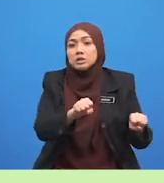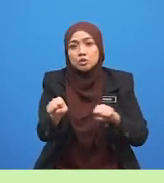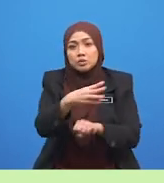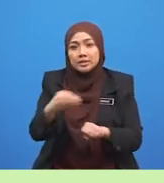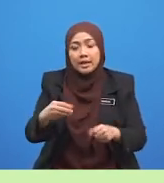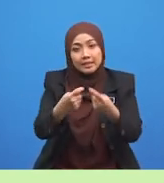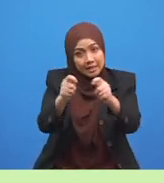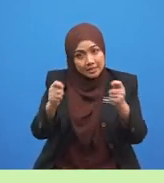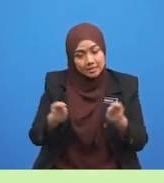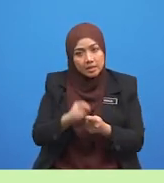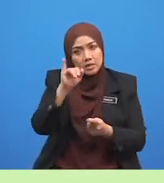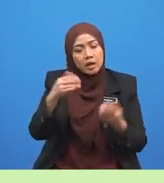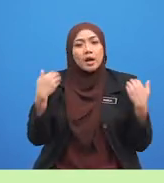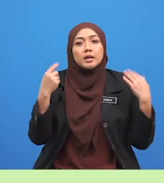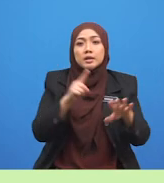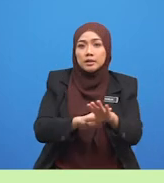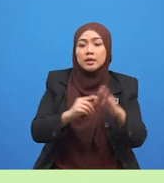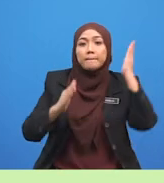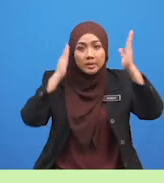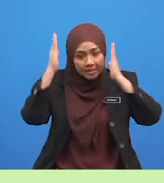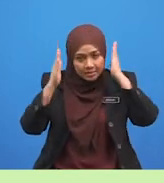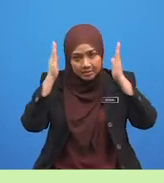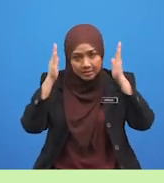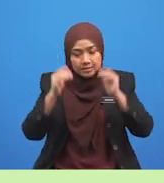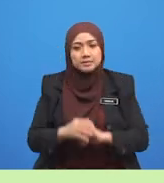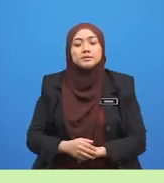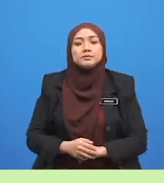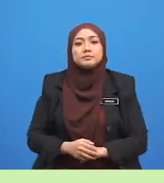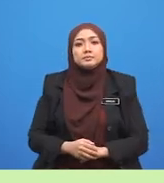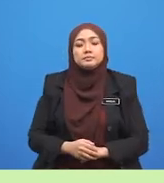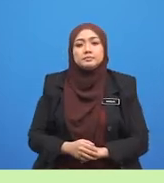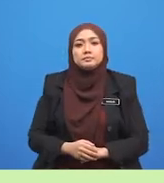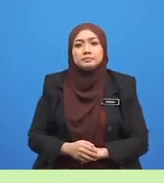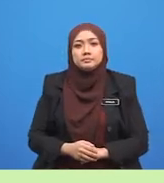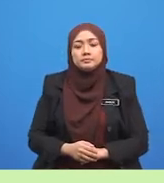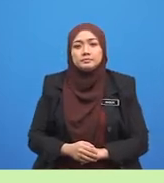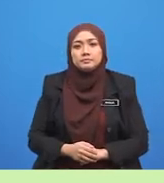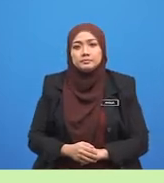dan tasik yang terdapat di negara kita.